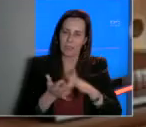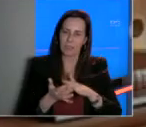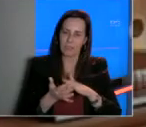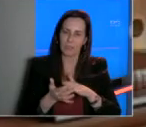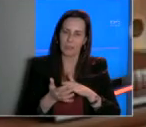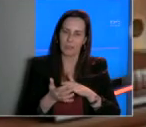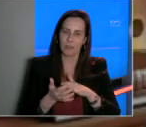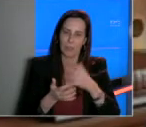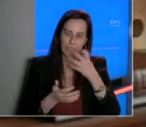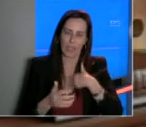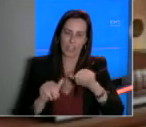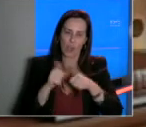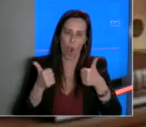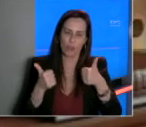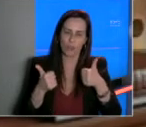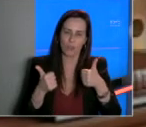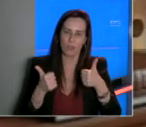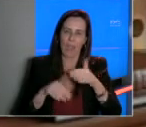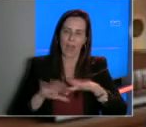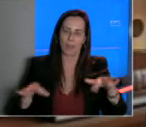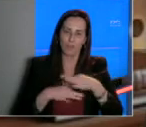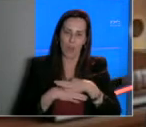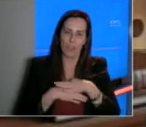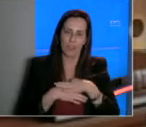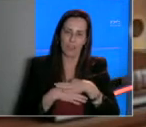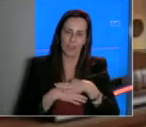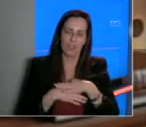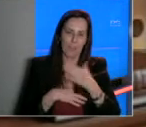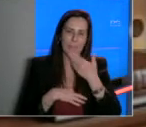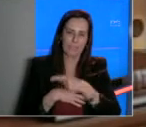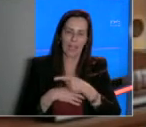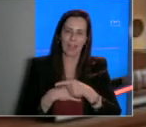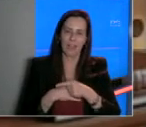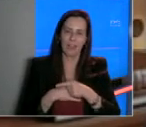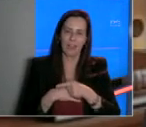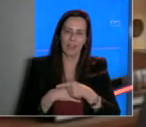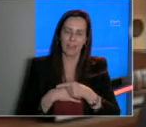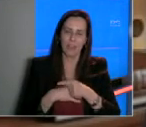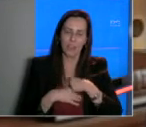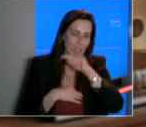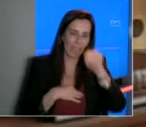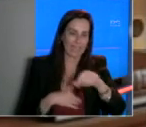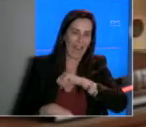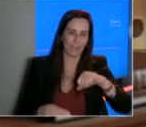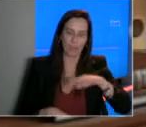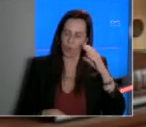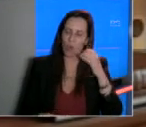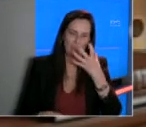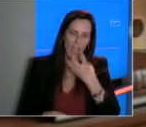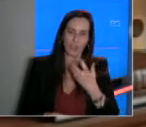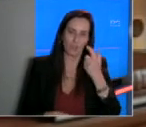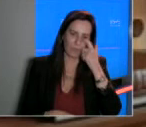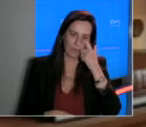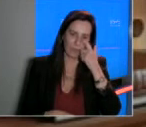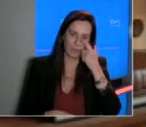אני, לצערי אני גרוש, אז ילדיי בישראל. כשהגעתי לפה לבד היה לי מאוד מאוד עצוב,